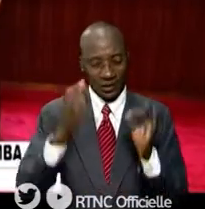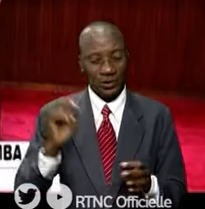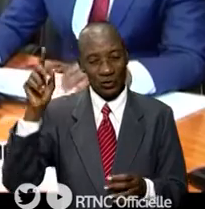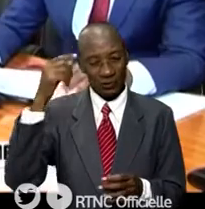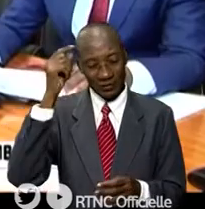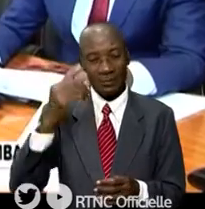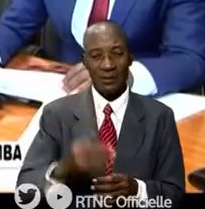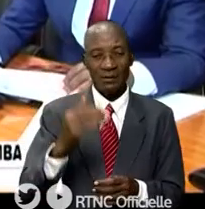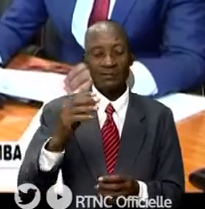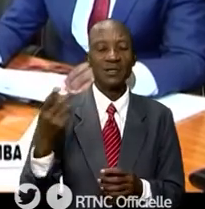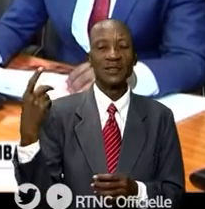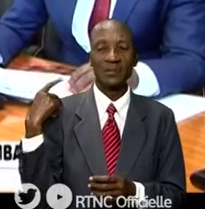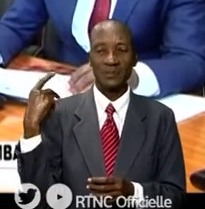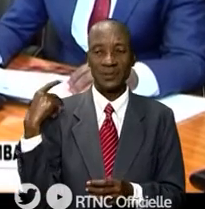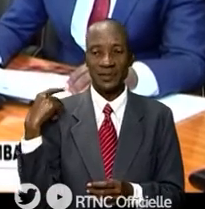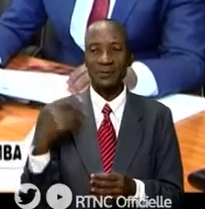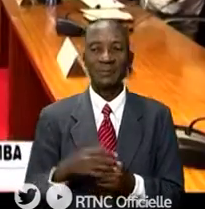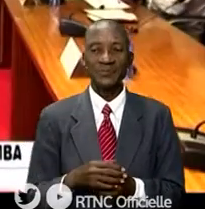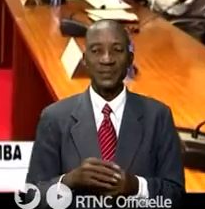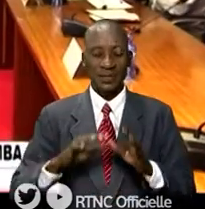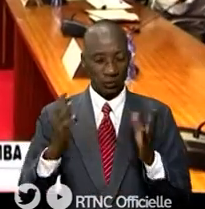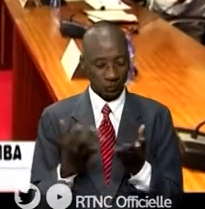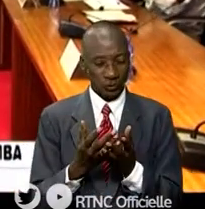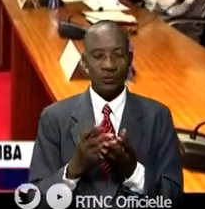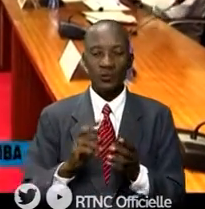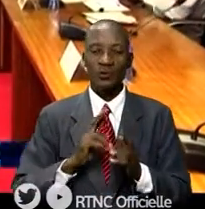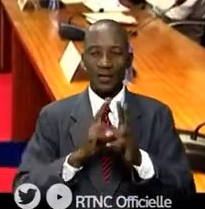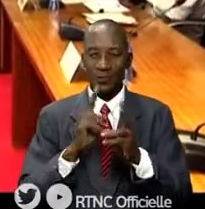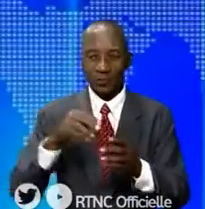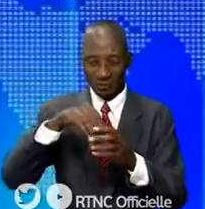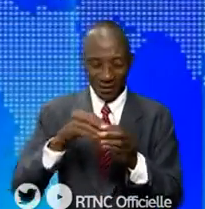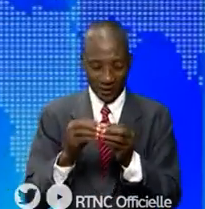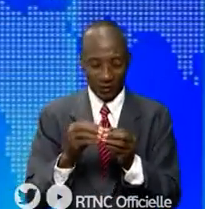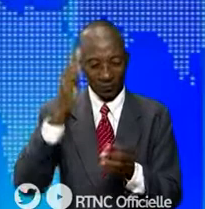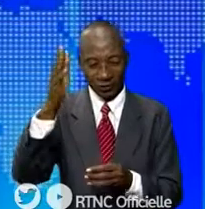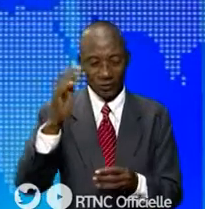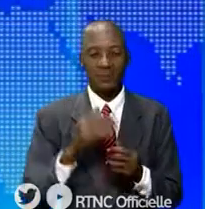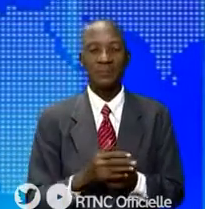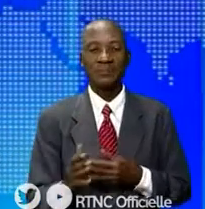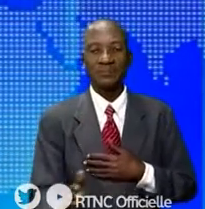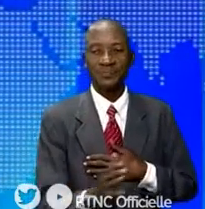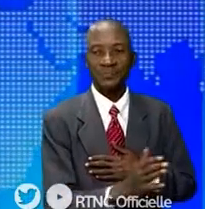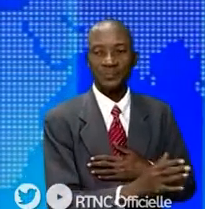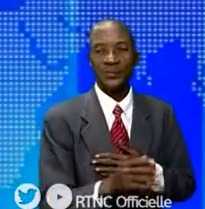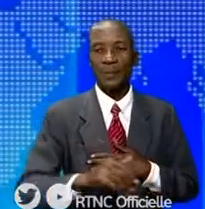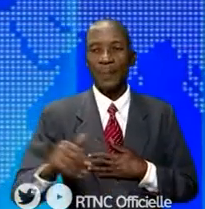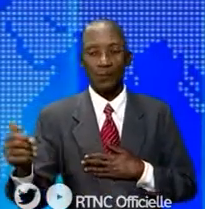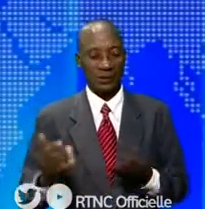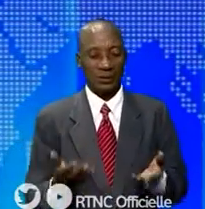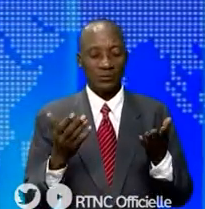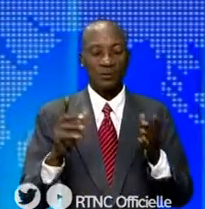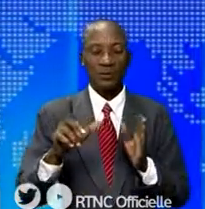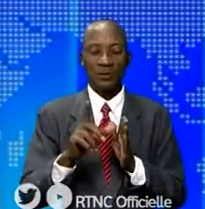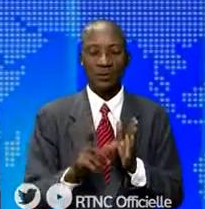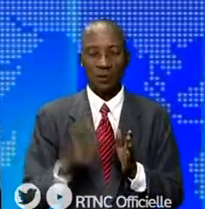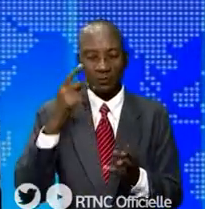peuple. La commission devra rendre compte à la plénière de l'Assemblée nationale. L'actualité, c'est aussi ces propositions de loi portant